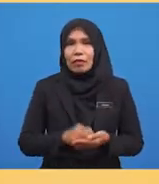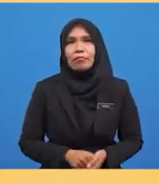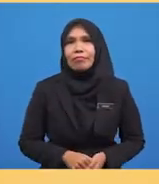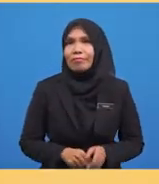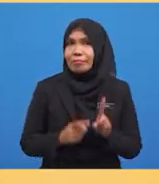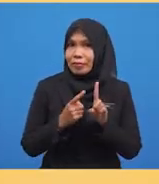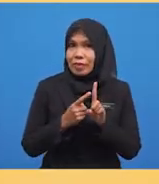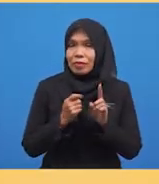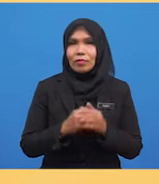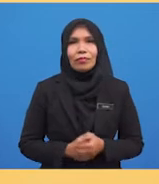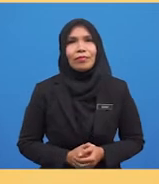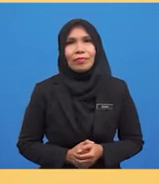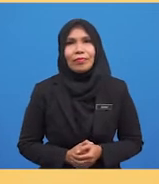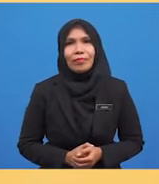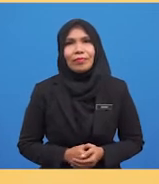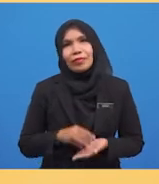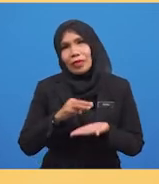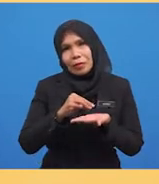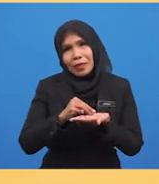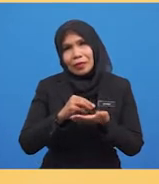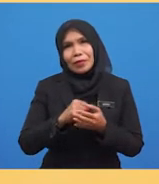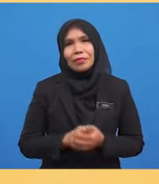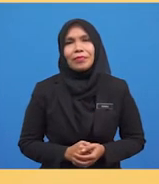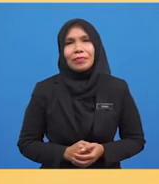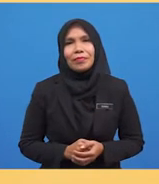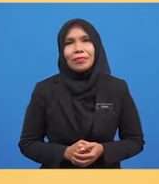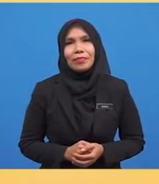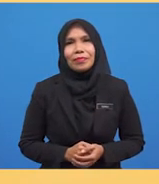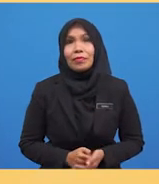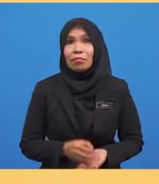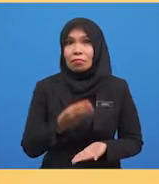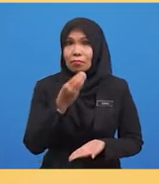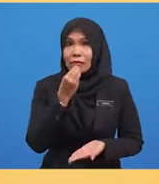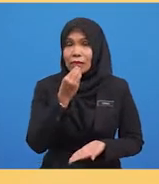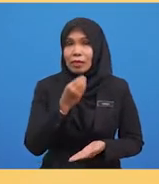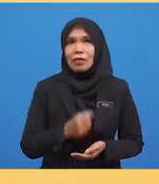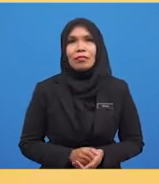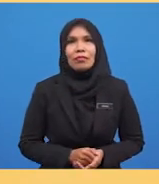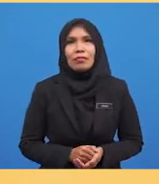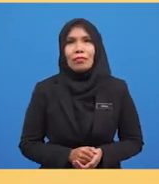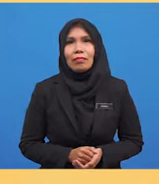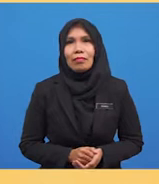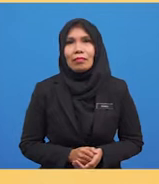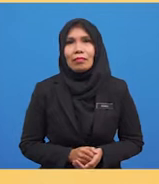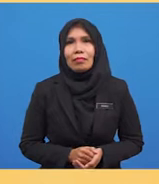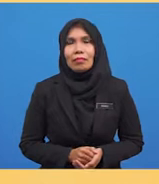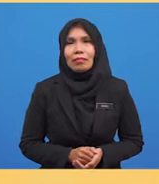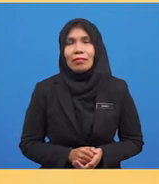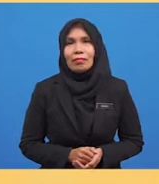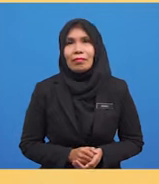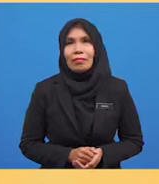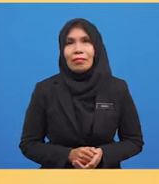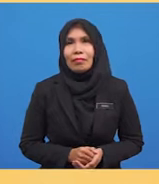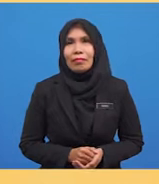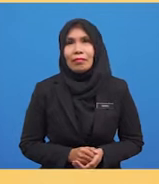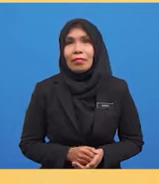Maksud rangkap pertama seloka ini ialah santap beradat merupakan istiadat santap raja